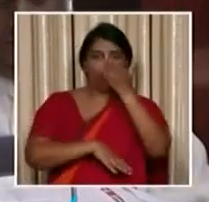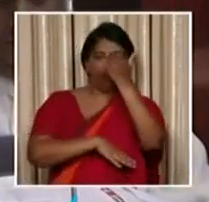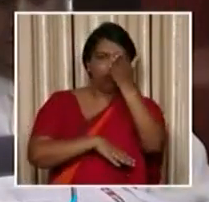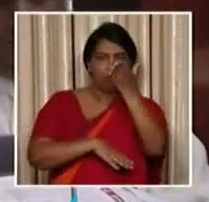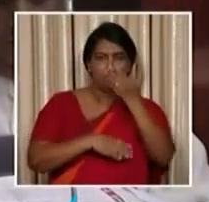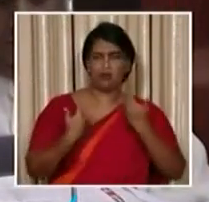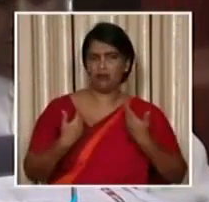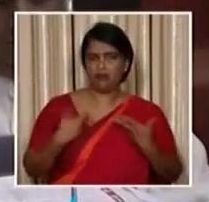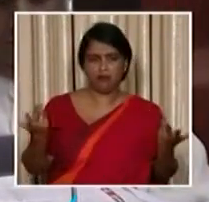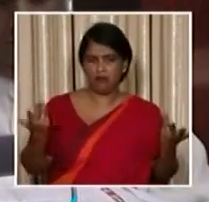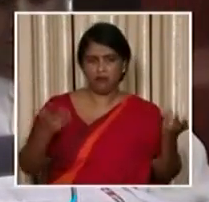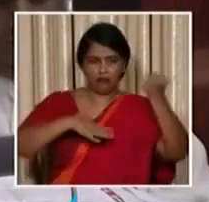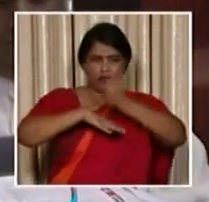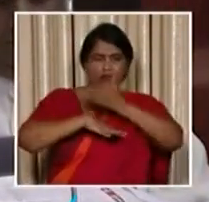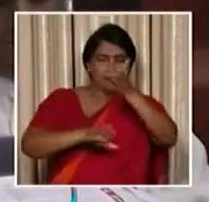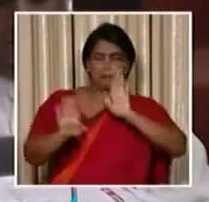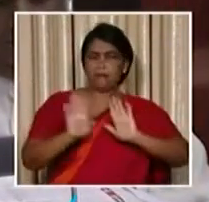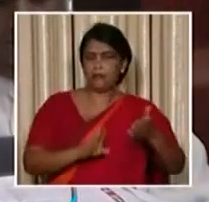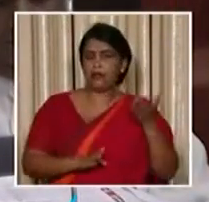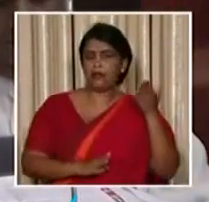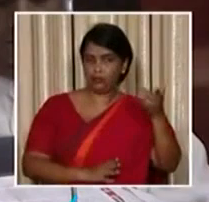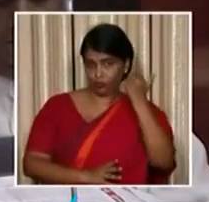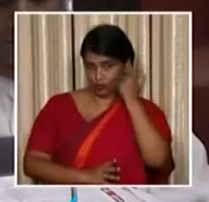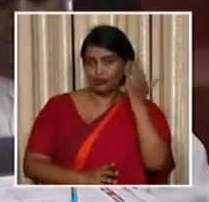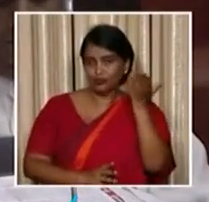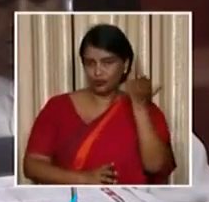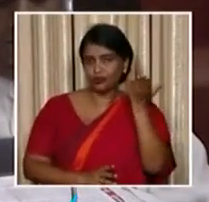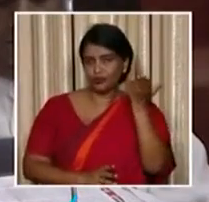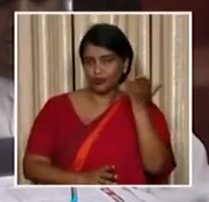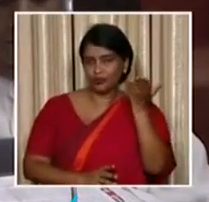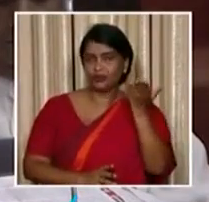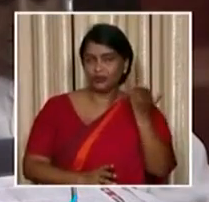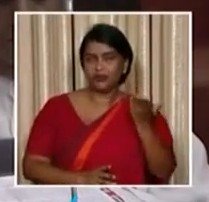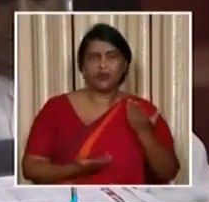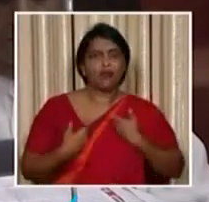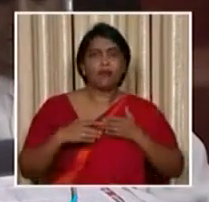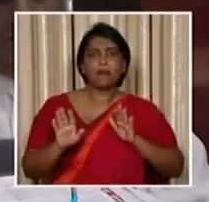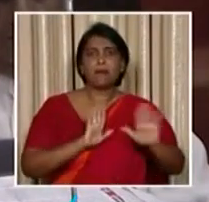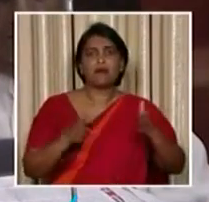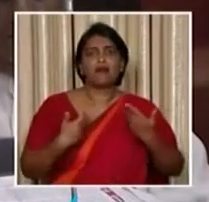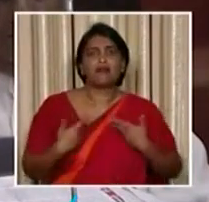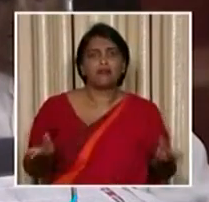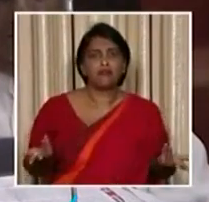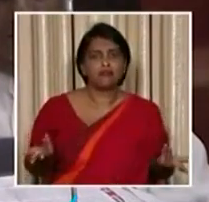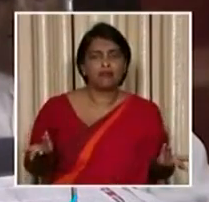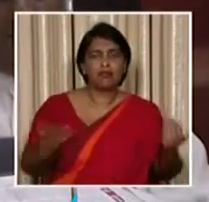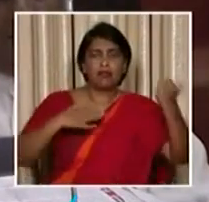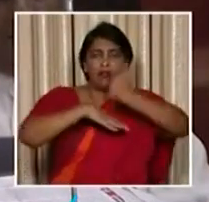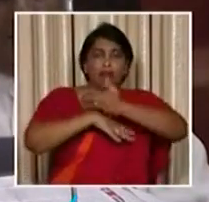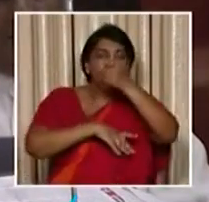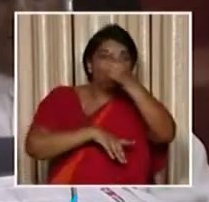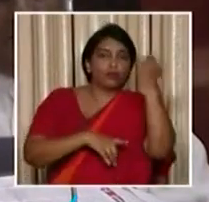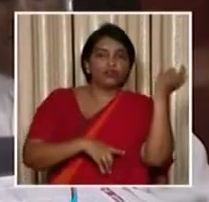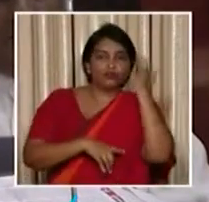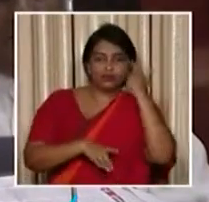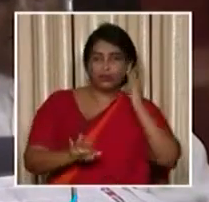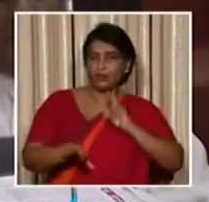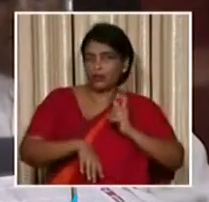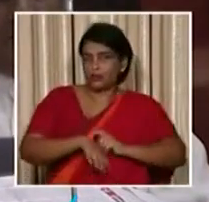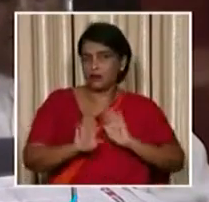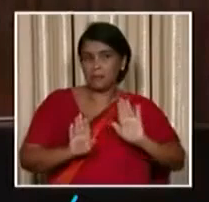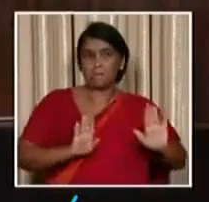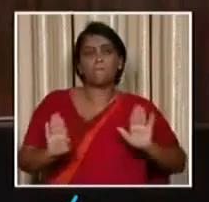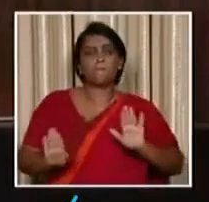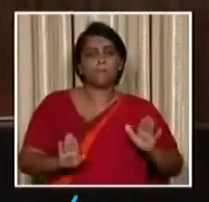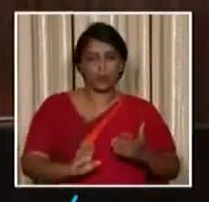හොඳයි. ඒ මූලාසනේ තමයි මේ පාලනය කරන්න ඕන. ඔබතුමා දන්නවනේ ඒක. හොඳයි බොහොම ස්තුතියි. අපිට ඒක පාලනය කරන්න බෑ. මූලාසනේ දැනගන්න ඕන සීමා කරලා කටයුතු කරන්න.